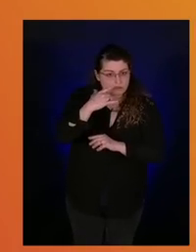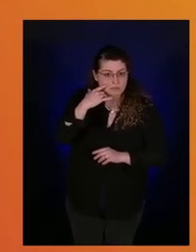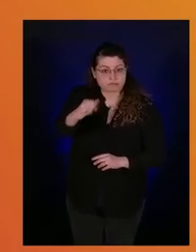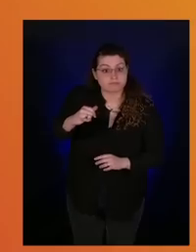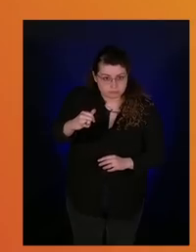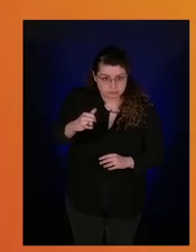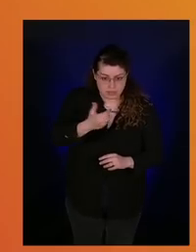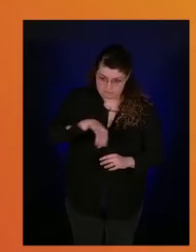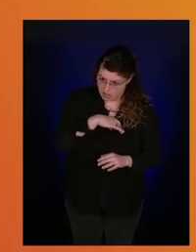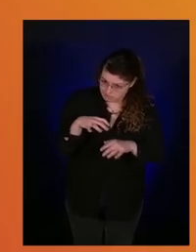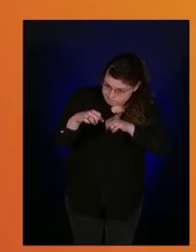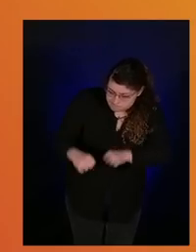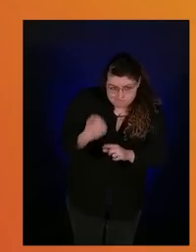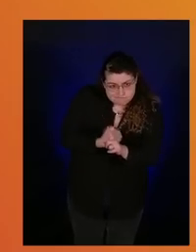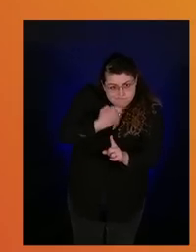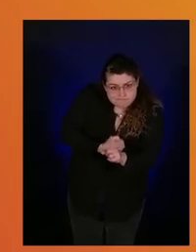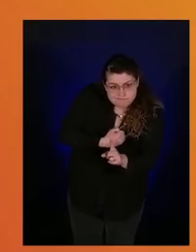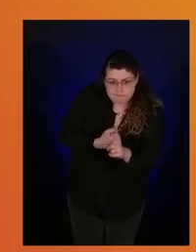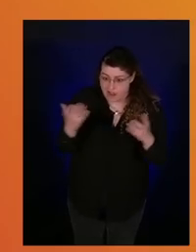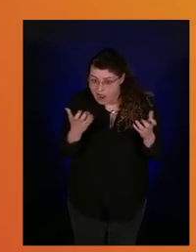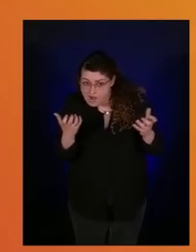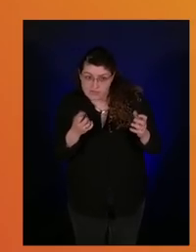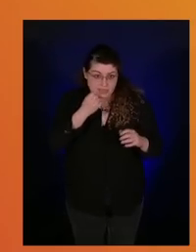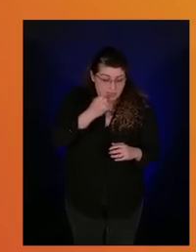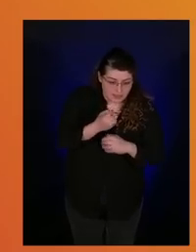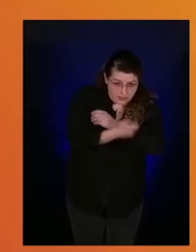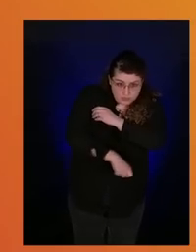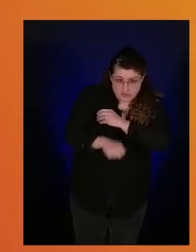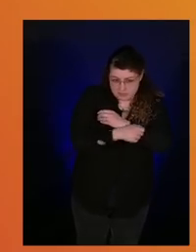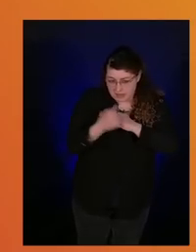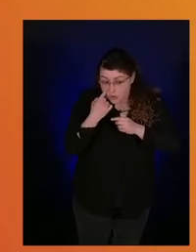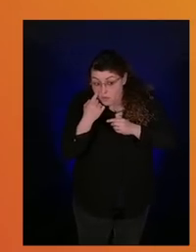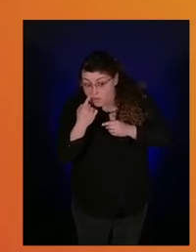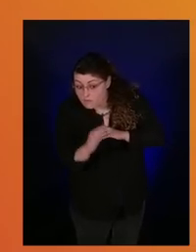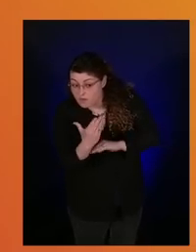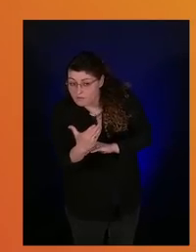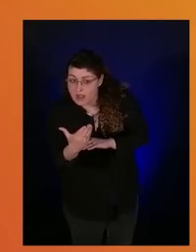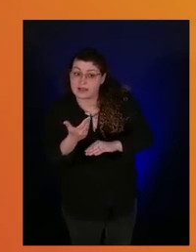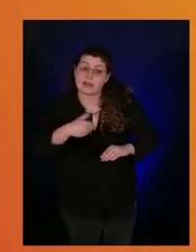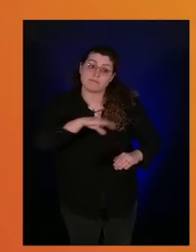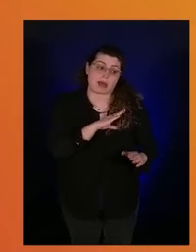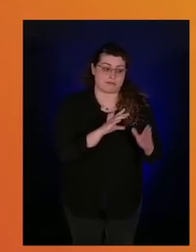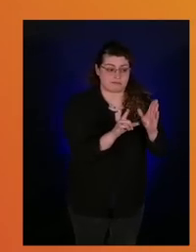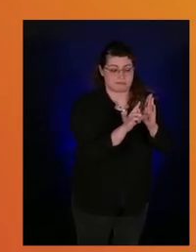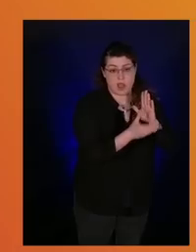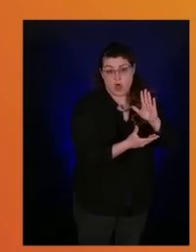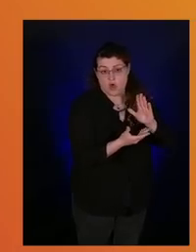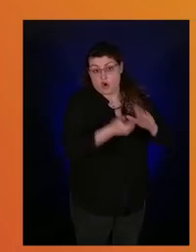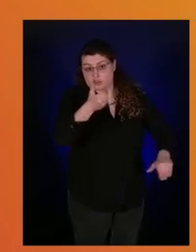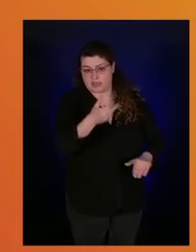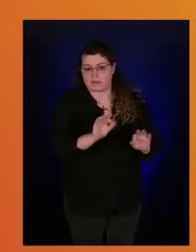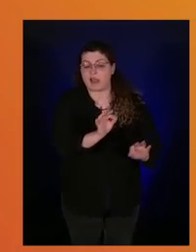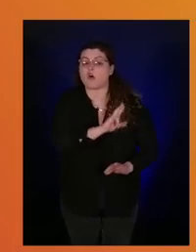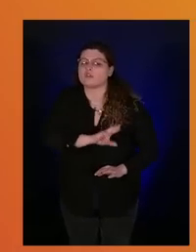et sa détermination, la force et les attentes que nous retrouvons chaque semaine vont bien au-delà du retrait de la réforme des retraites. Le profond